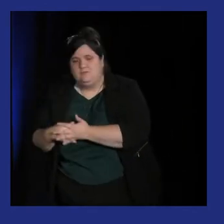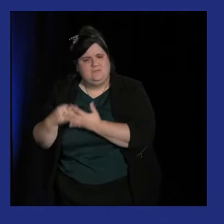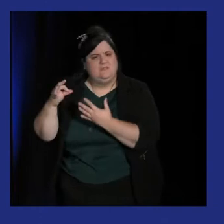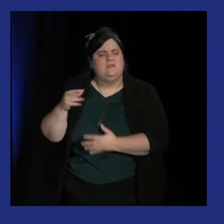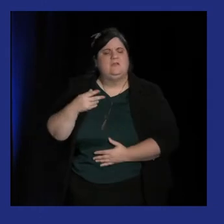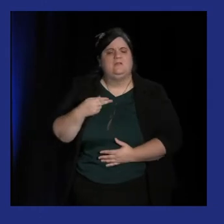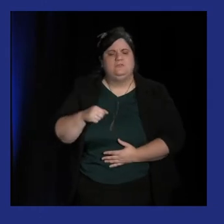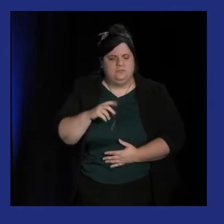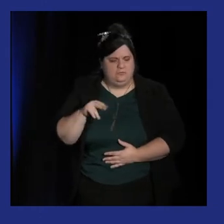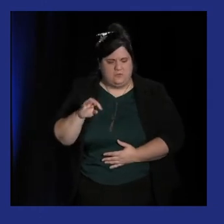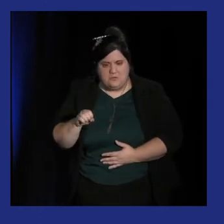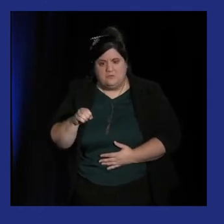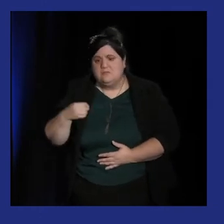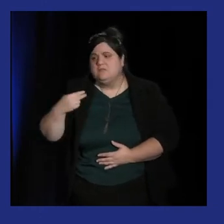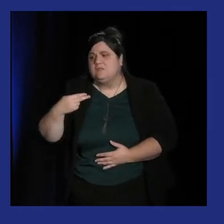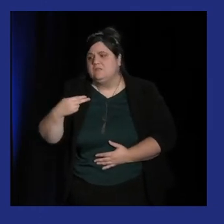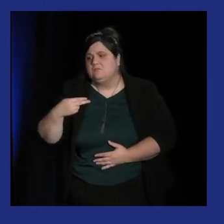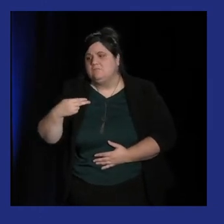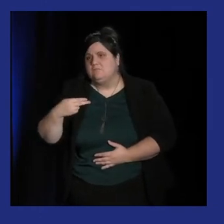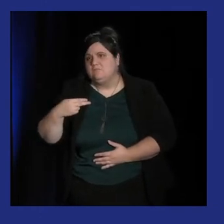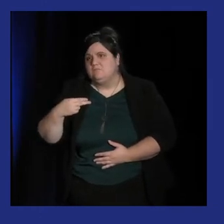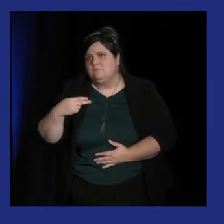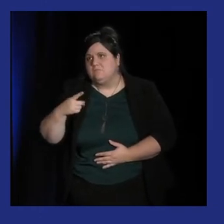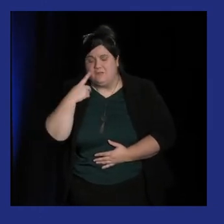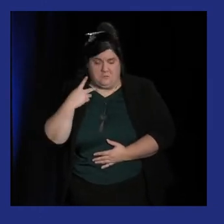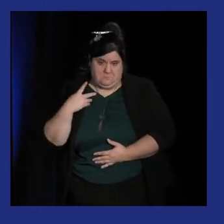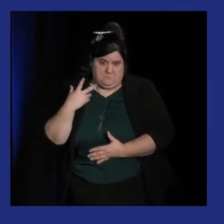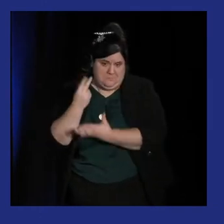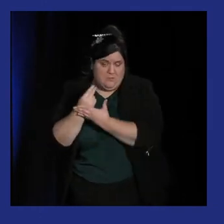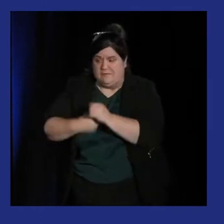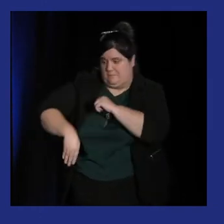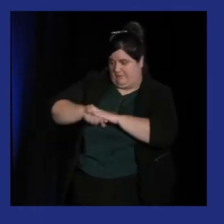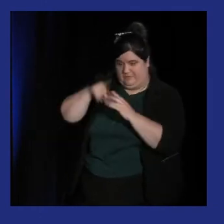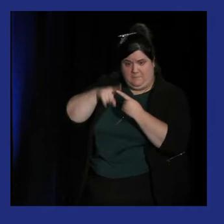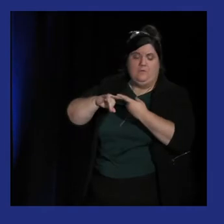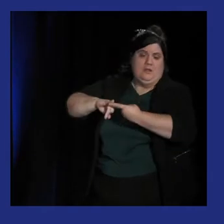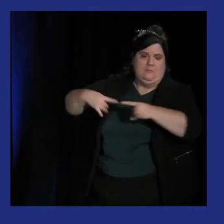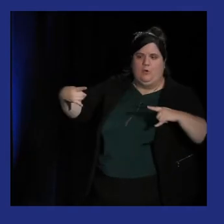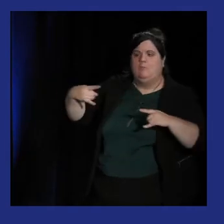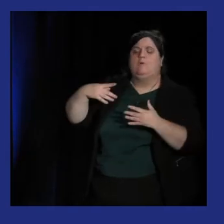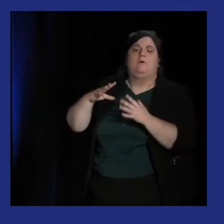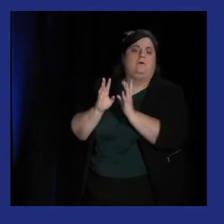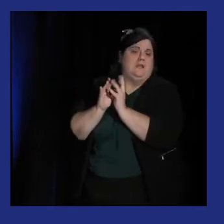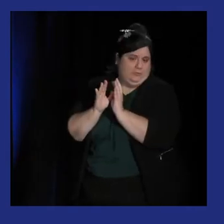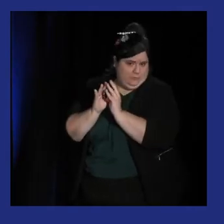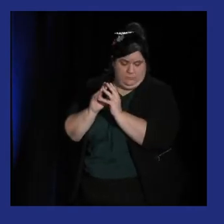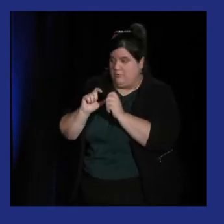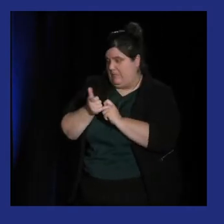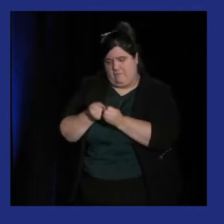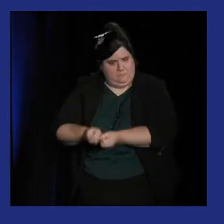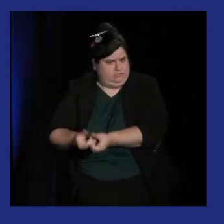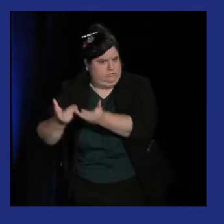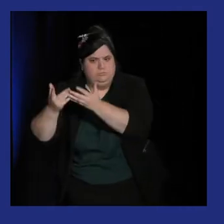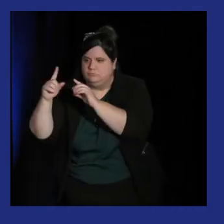records une maison d'édition indépendante initialement spécialisée dans le hip-hop et l'électro mais qui a très vite noué des liens